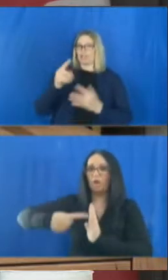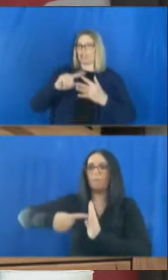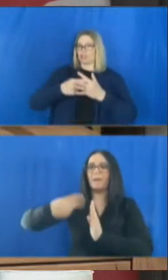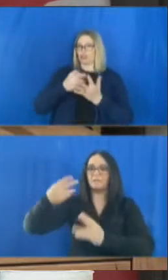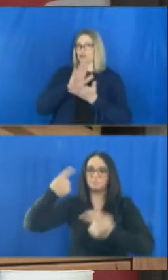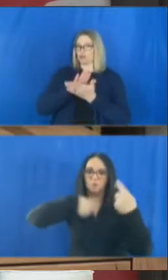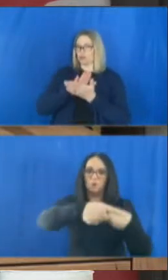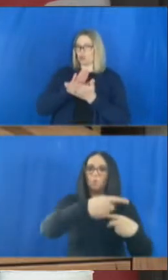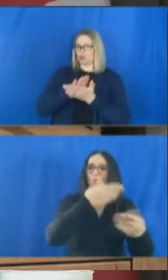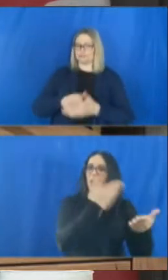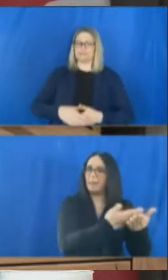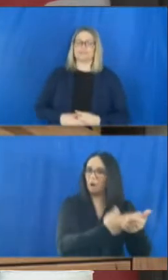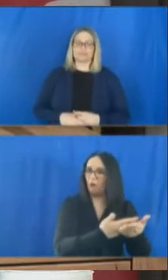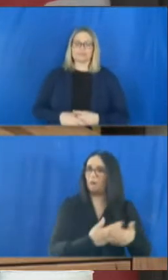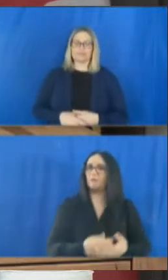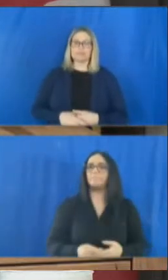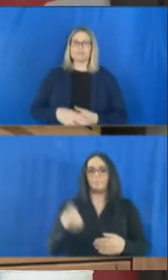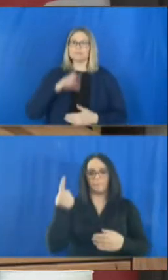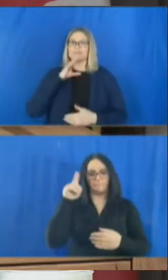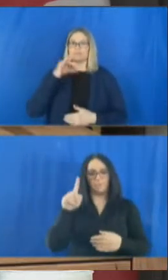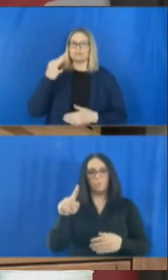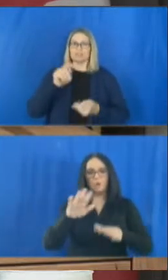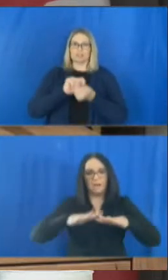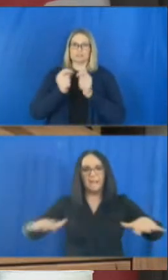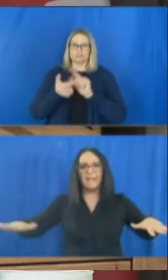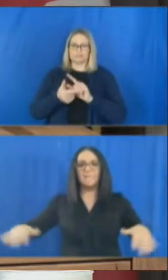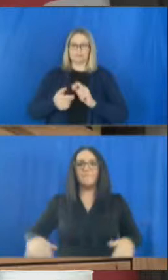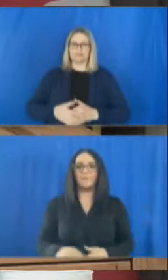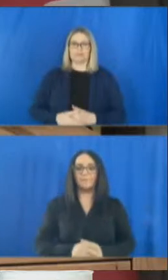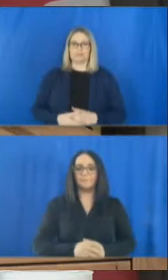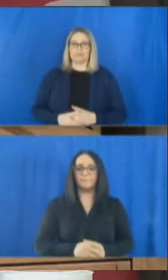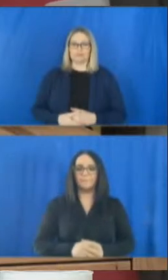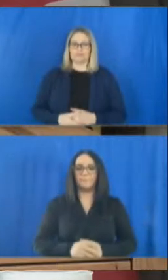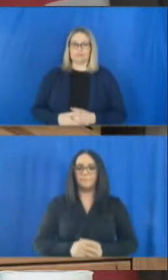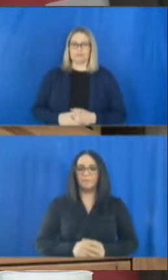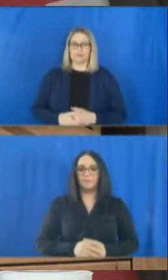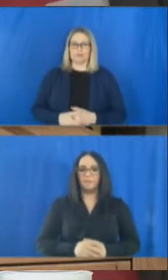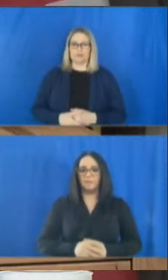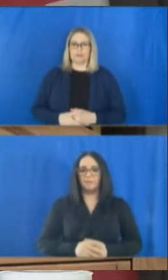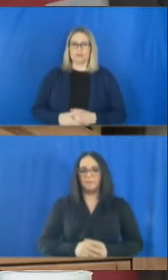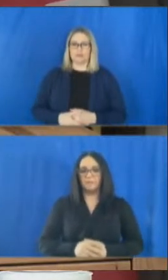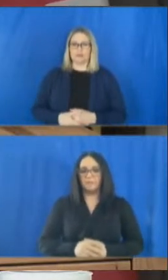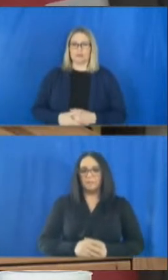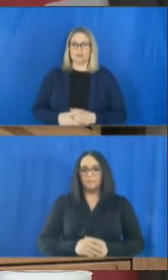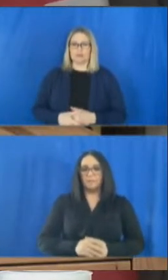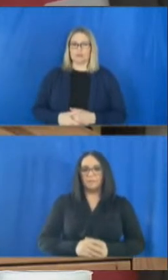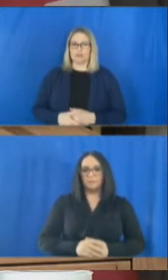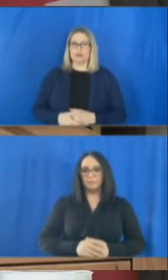élèves. Et les éducateurs dont l'ensemble du système seront